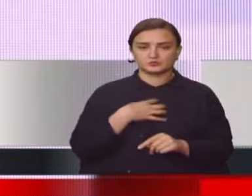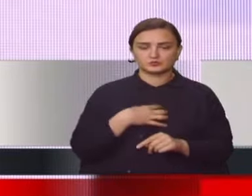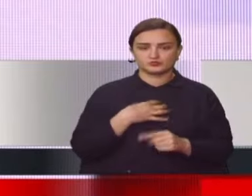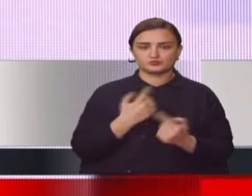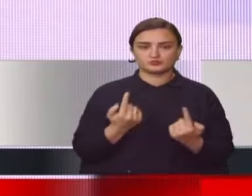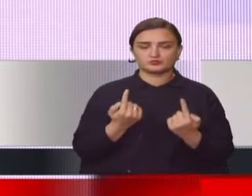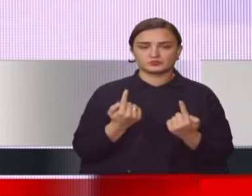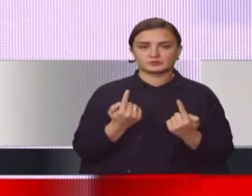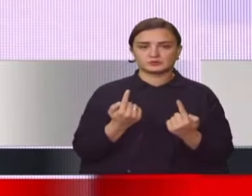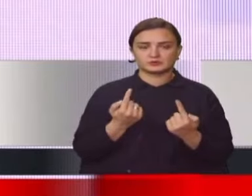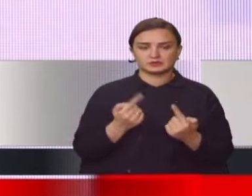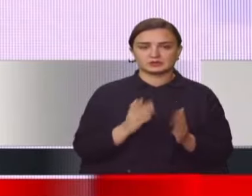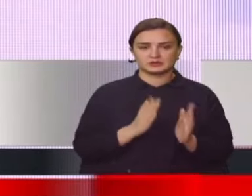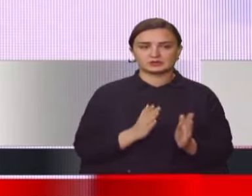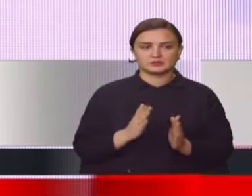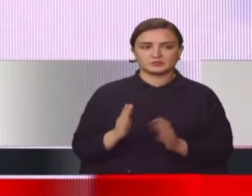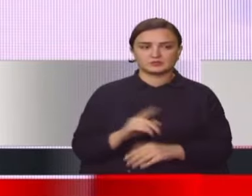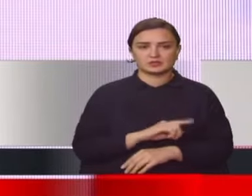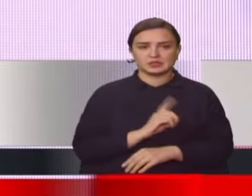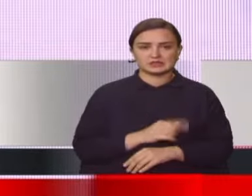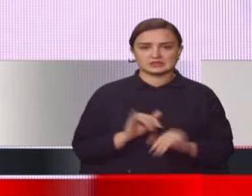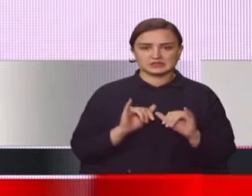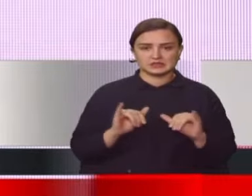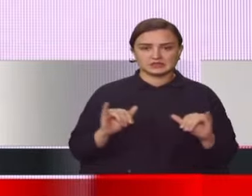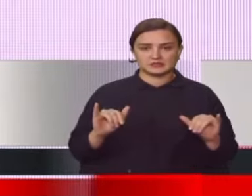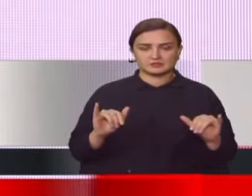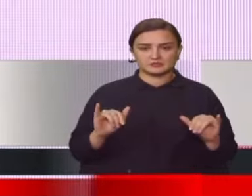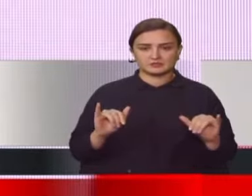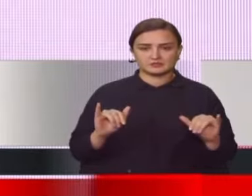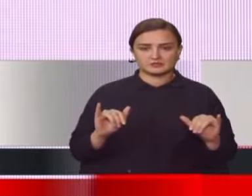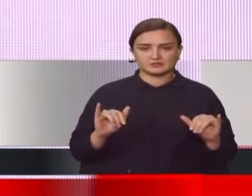ქვეყნის სტაბილურობის და გაძლიერებისთვის. რა თქმა უნდა, რაც შეეხება